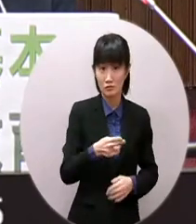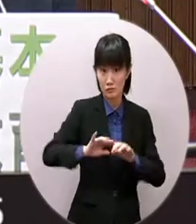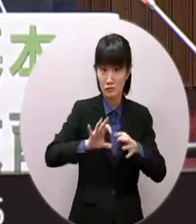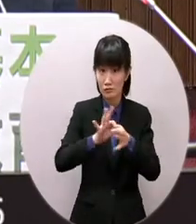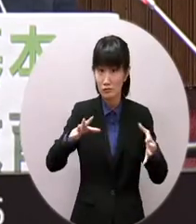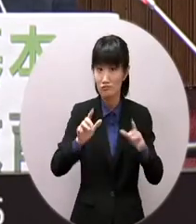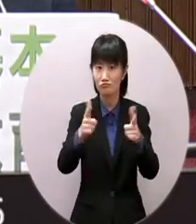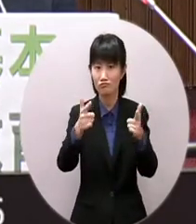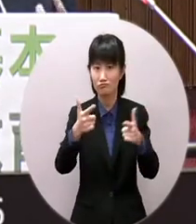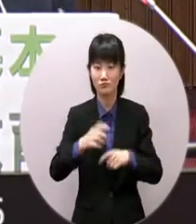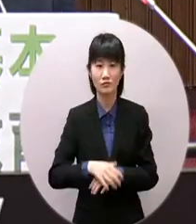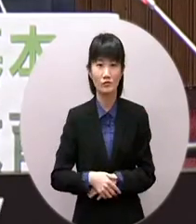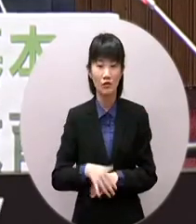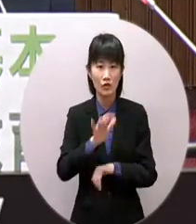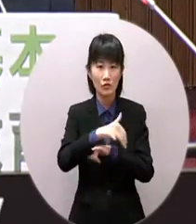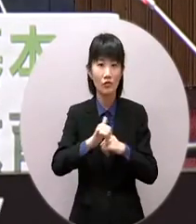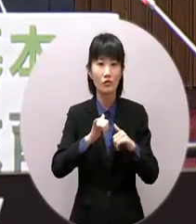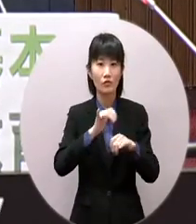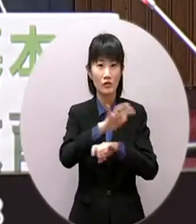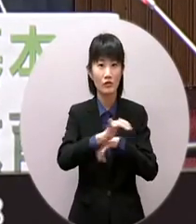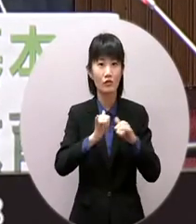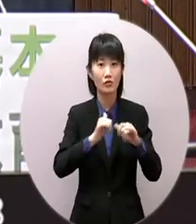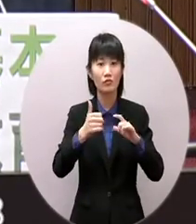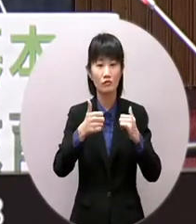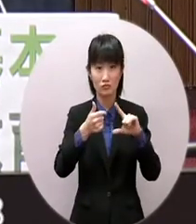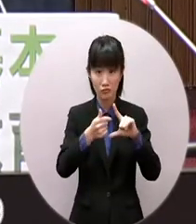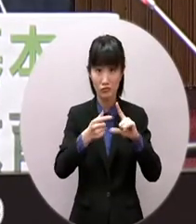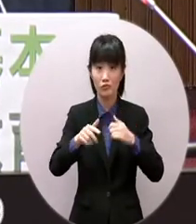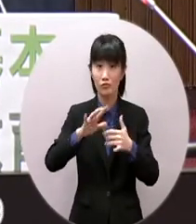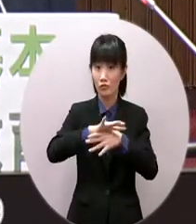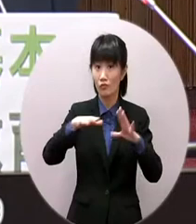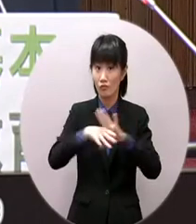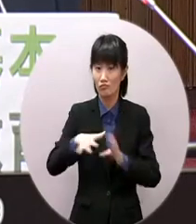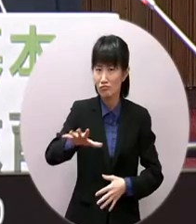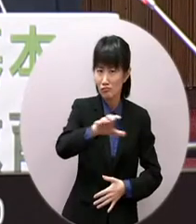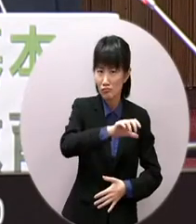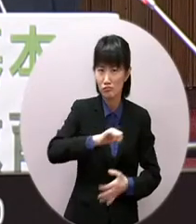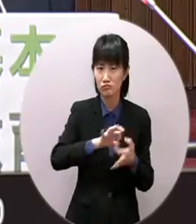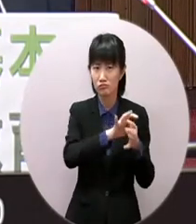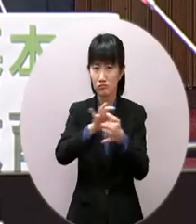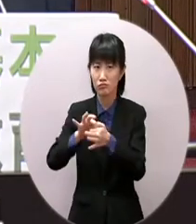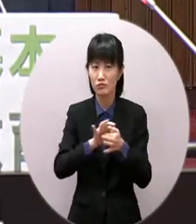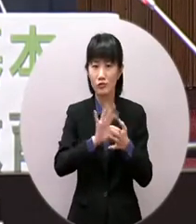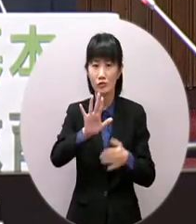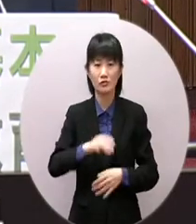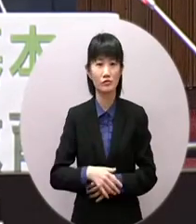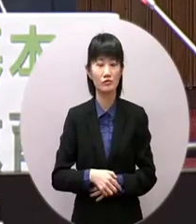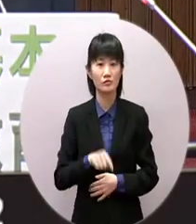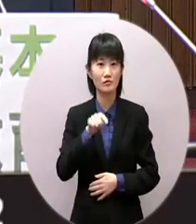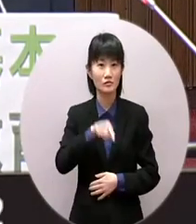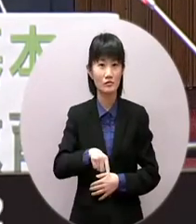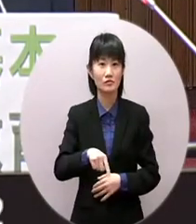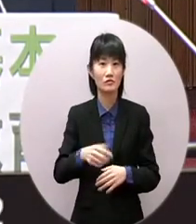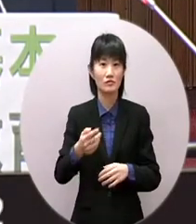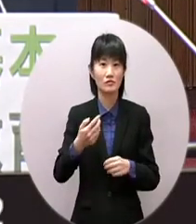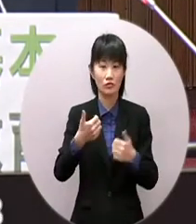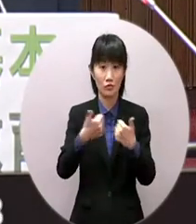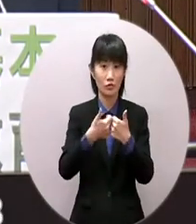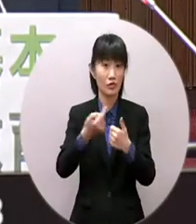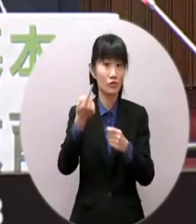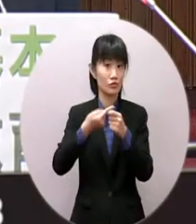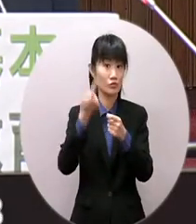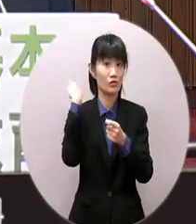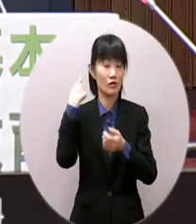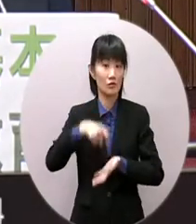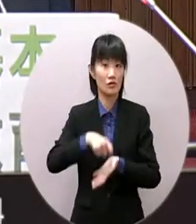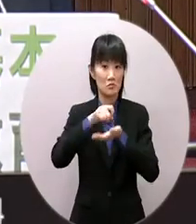农村的文化、农村的整体的乡村发展，这个也是我们要去推动的。全国农业会议在去年我在经委会提出来的时候，